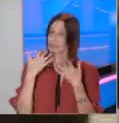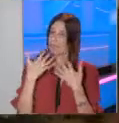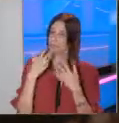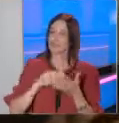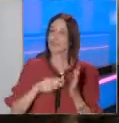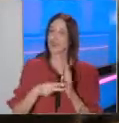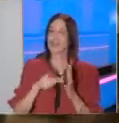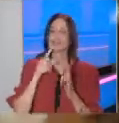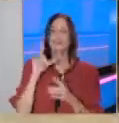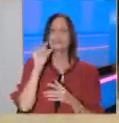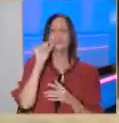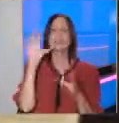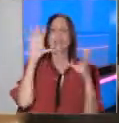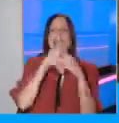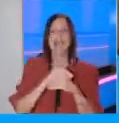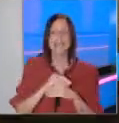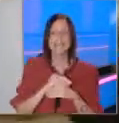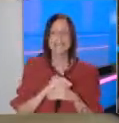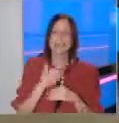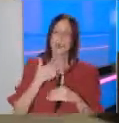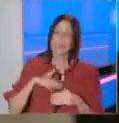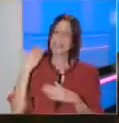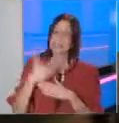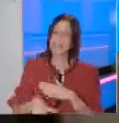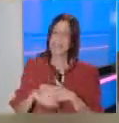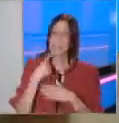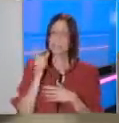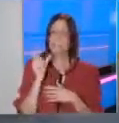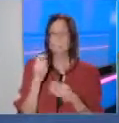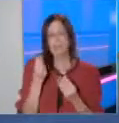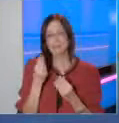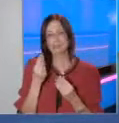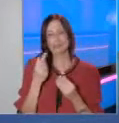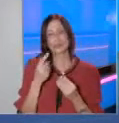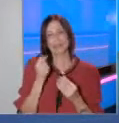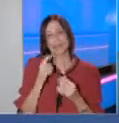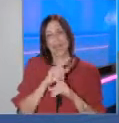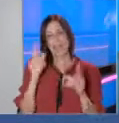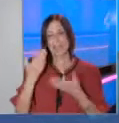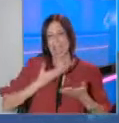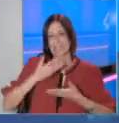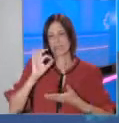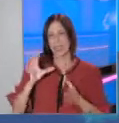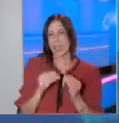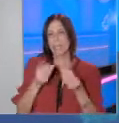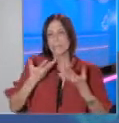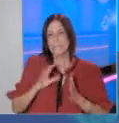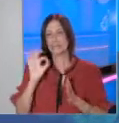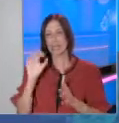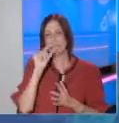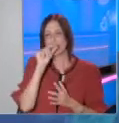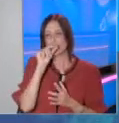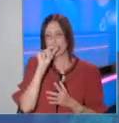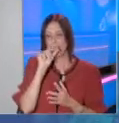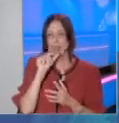שהתוכנית שלנו נקראת ציוצי ערב, ובכל זאת אנחנו רוצים לסיים בנימה טיפה אחרת ברשותך, ומערכת היחסים שלך עם בנך, לפחות בטוויטר, עם